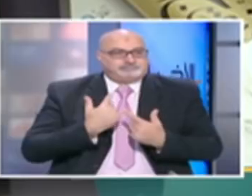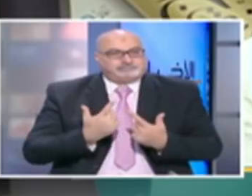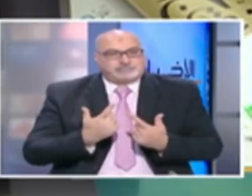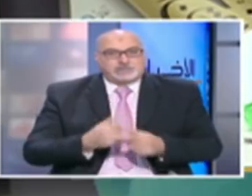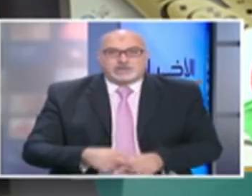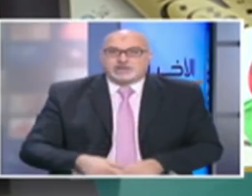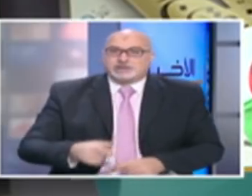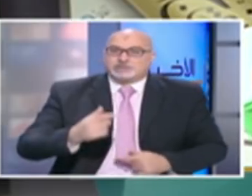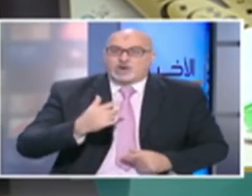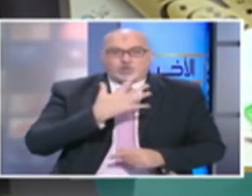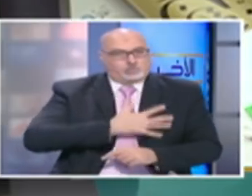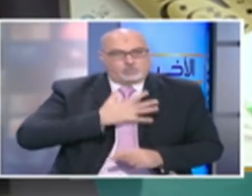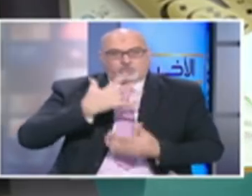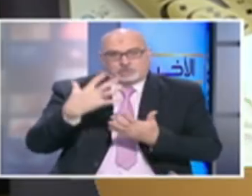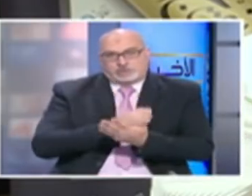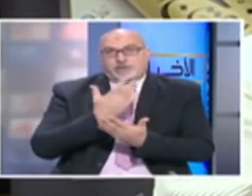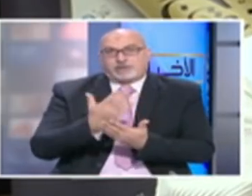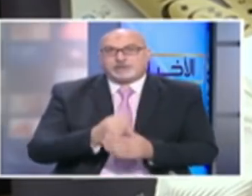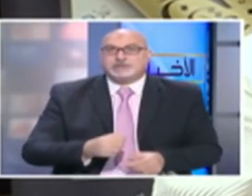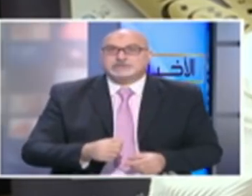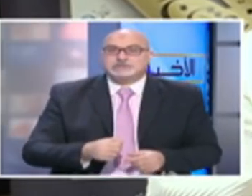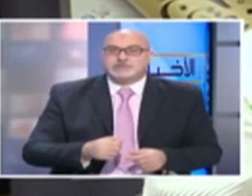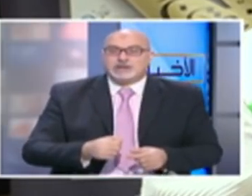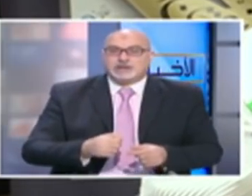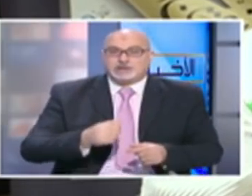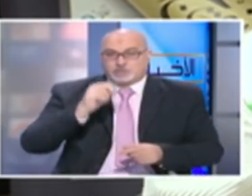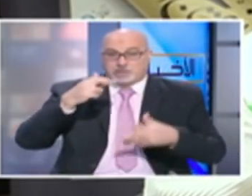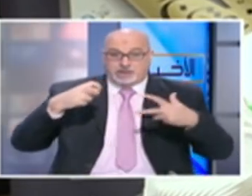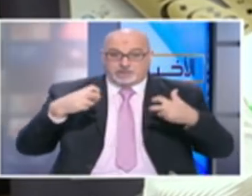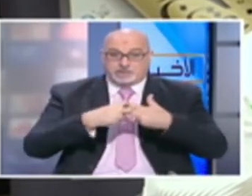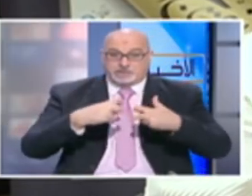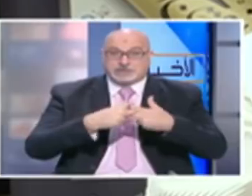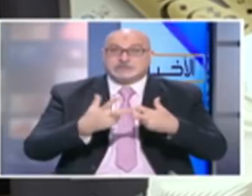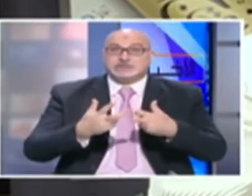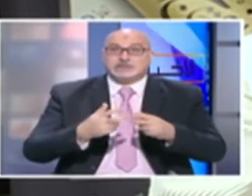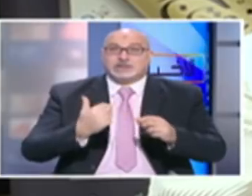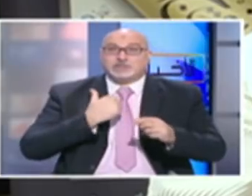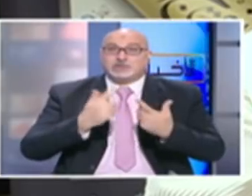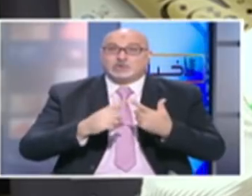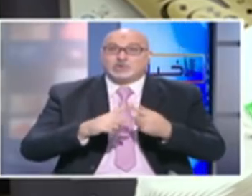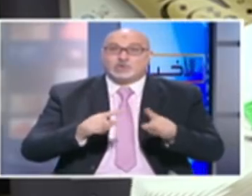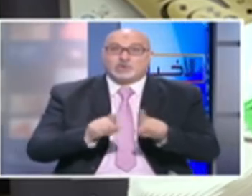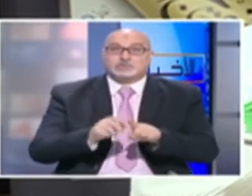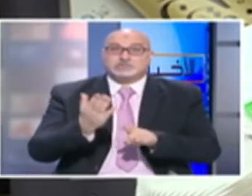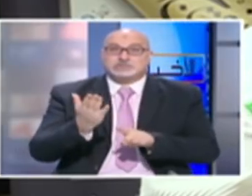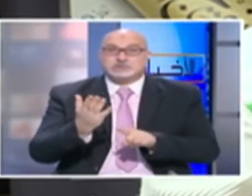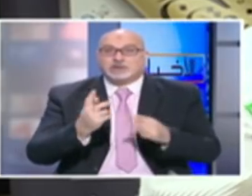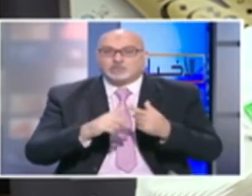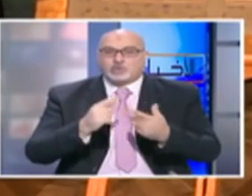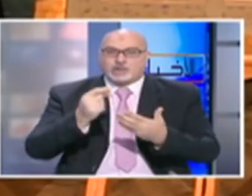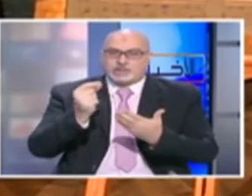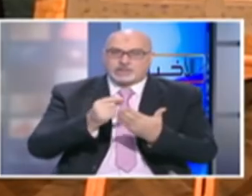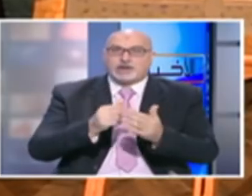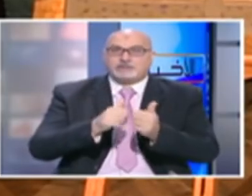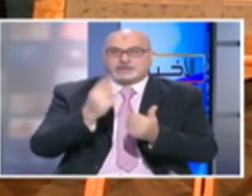المشاركة في المسابقة هذه حفزتنا أن نخدم أكثر ونساهم في صنع اللوحة المتكاملة، يعني خط مع